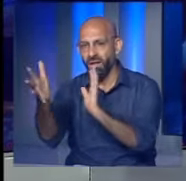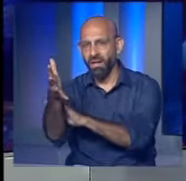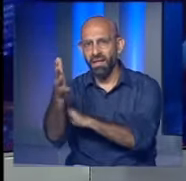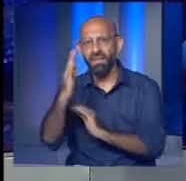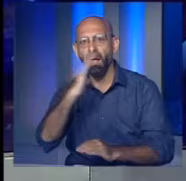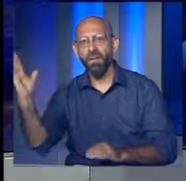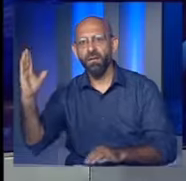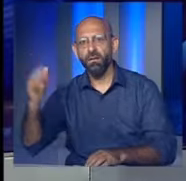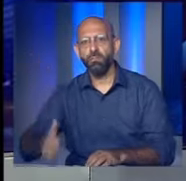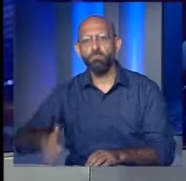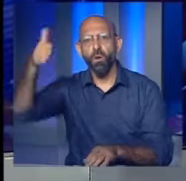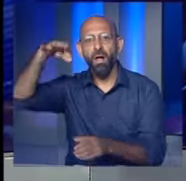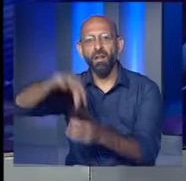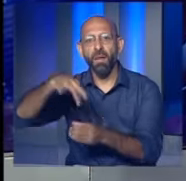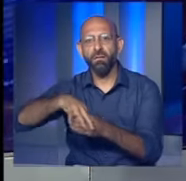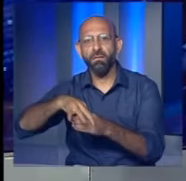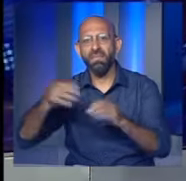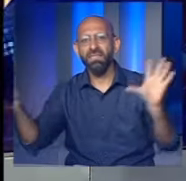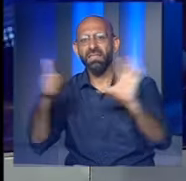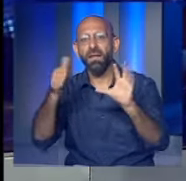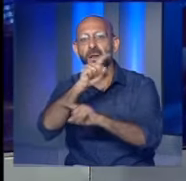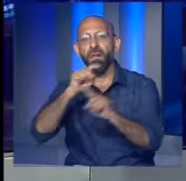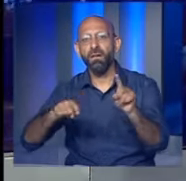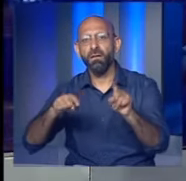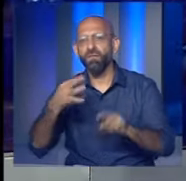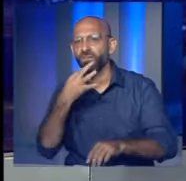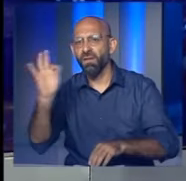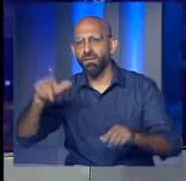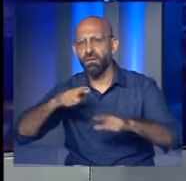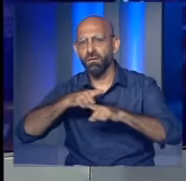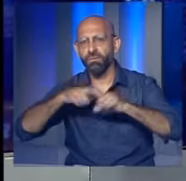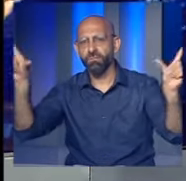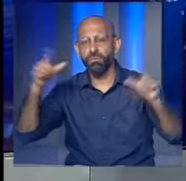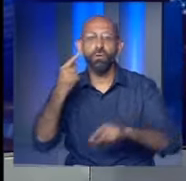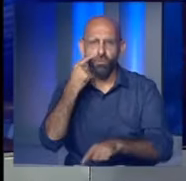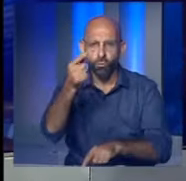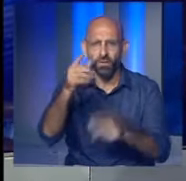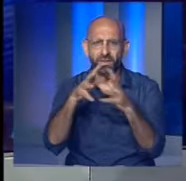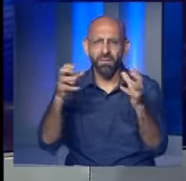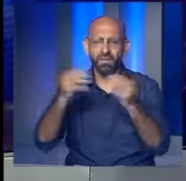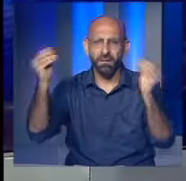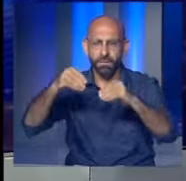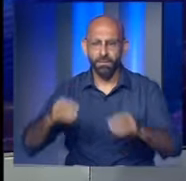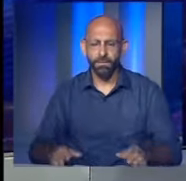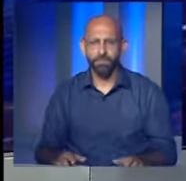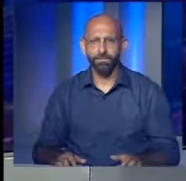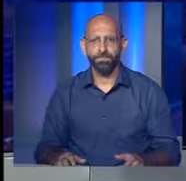بتقدم اليمين المتطرف فيما نسبه التصويت بلغت حوالي 60% بحسب الداخليه